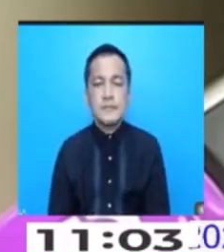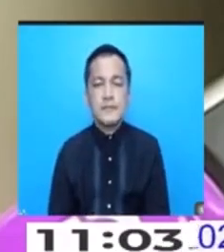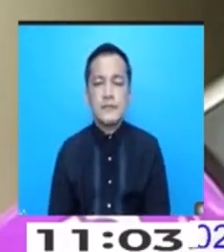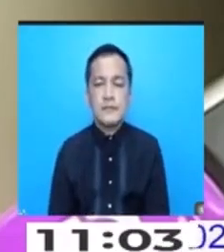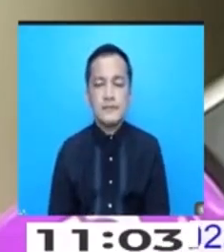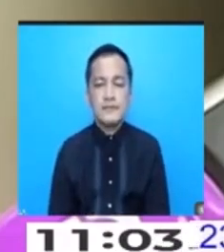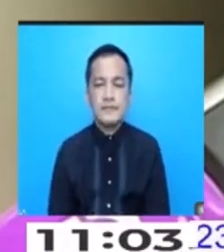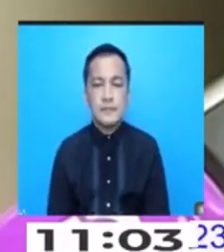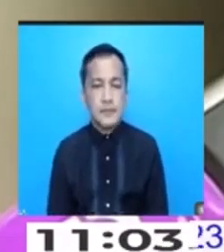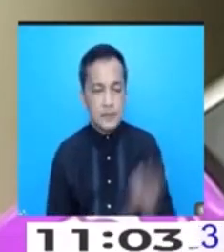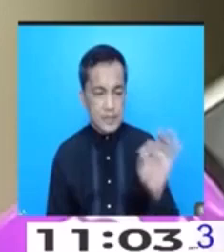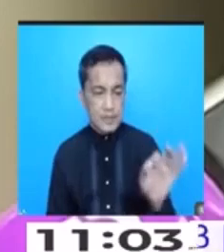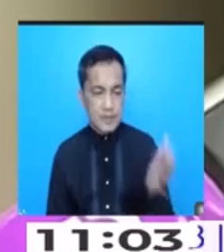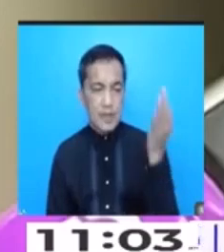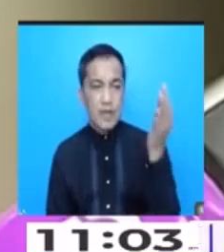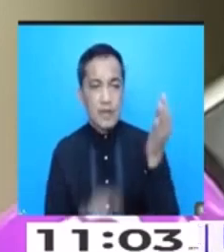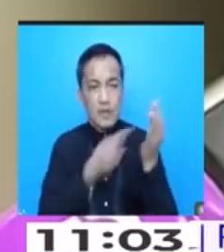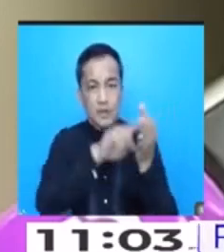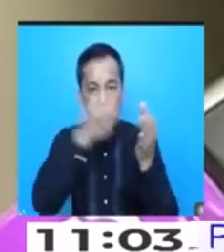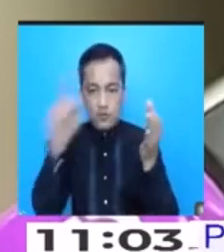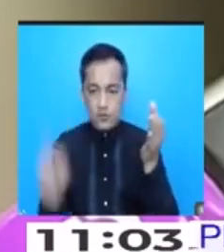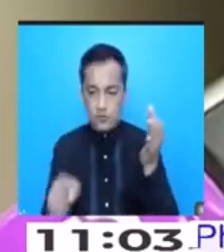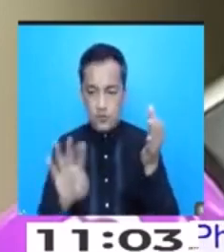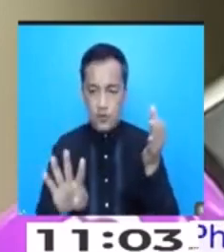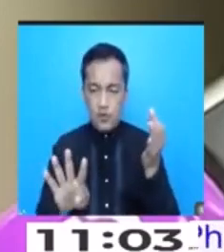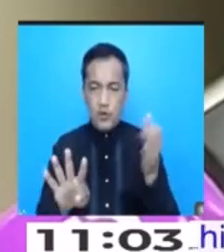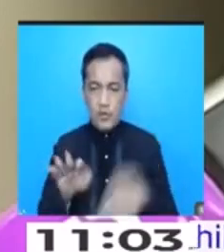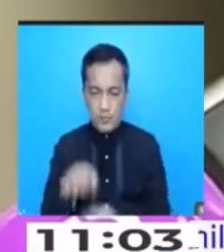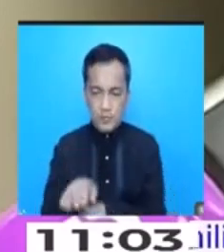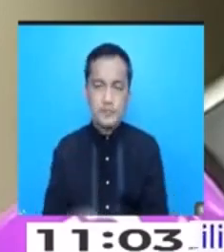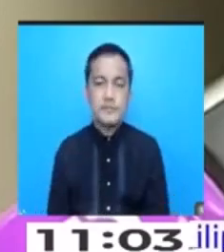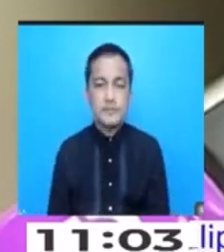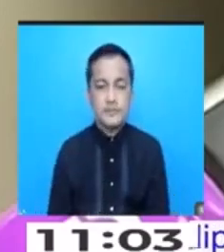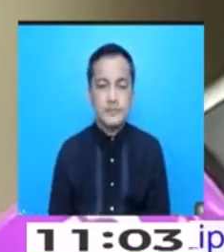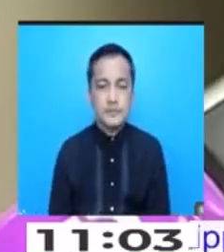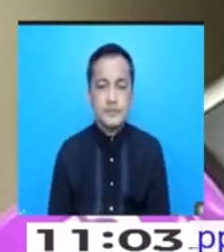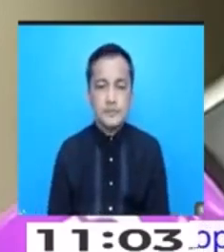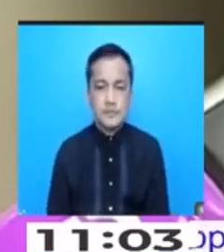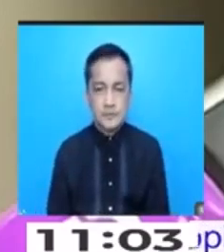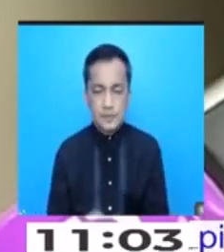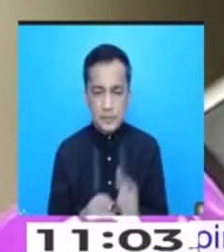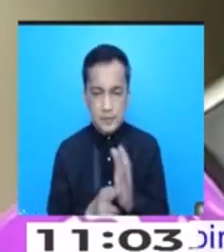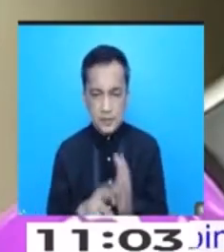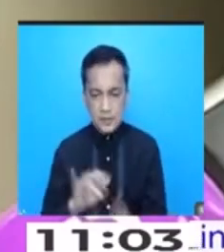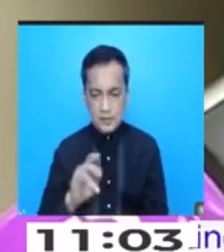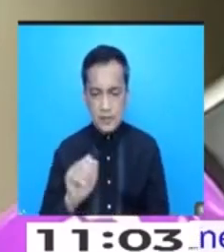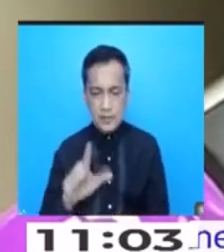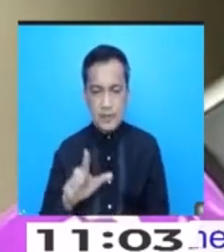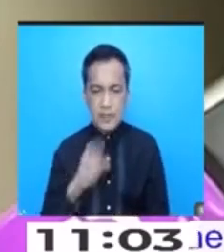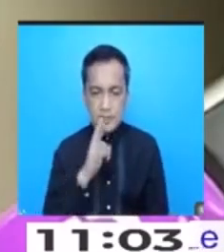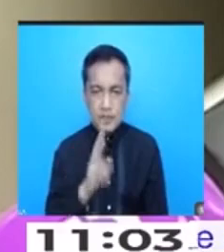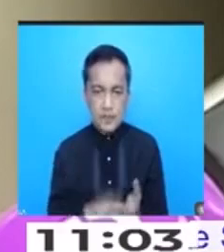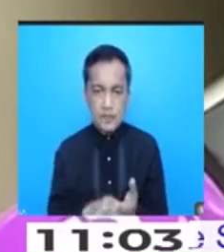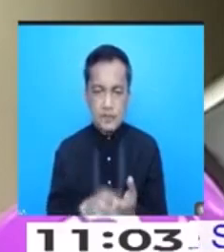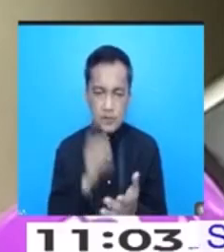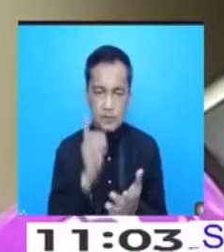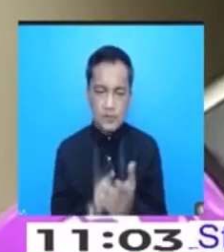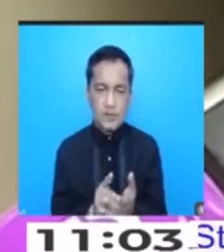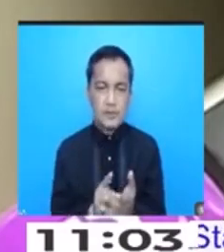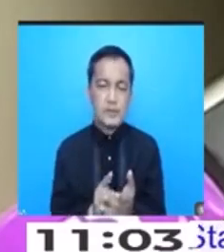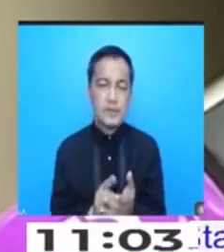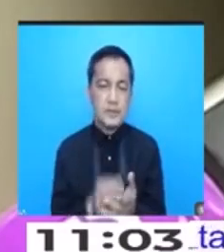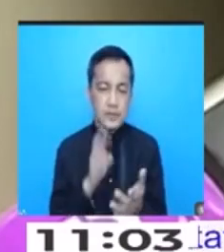to 4 p.m. Maaari kayong mag-request ng inyong civil registration documents at magpa-register sa